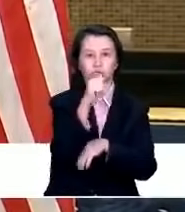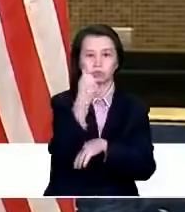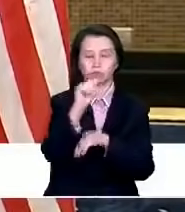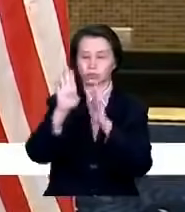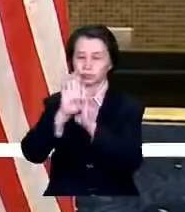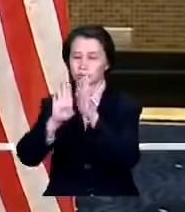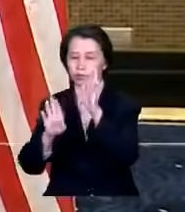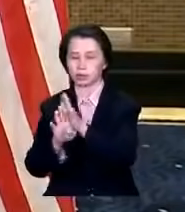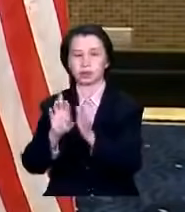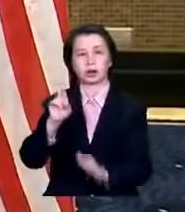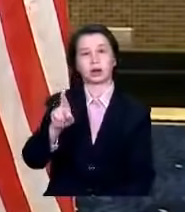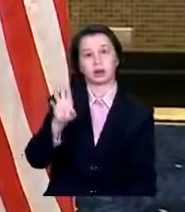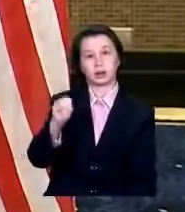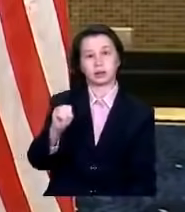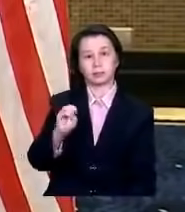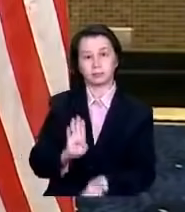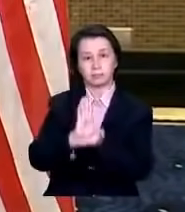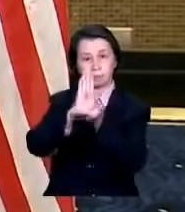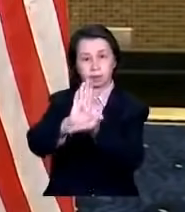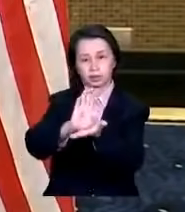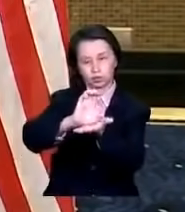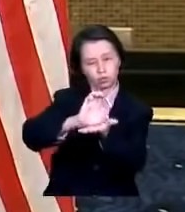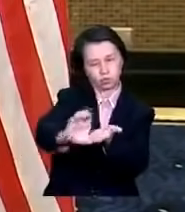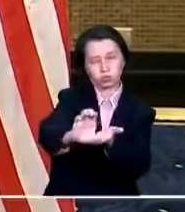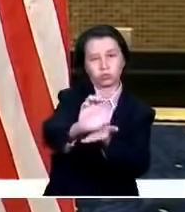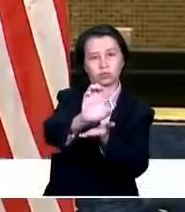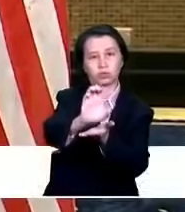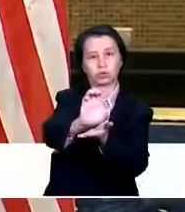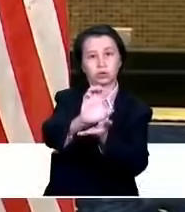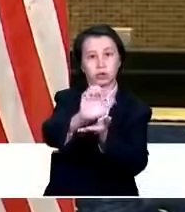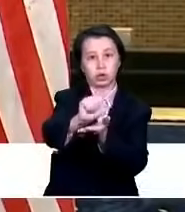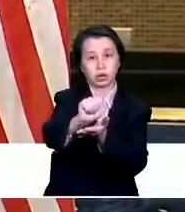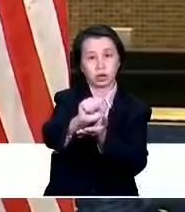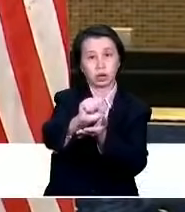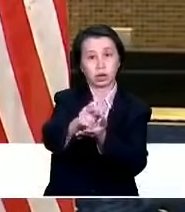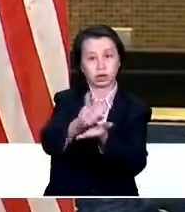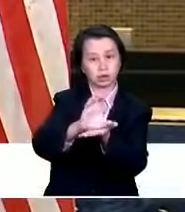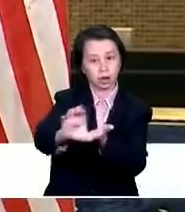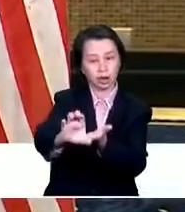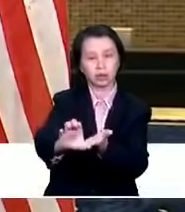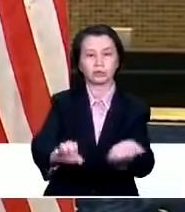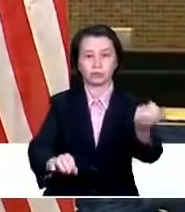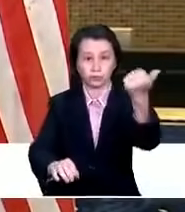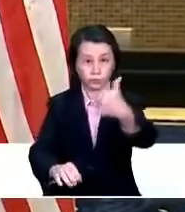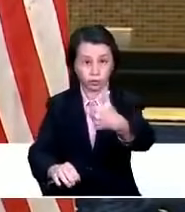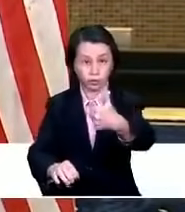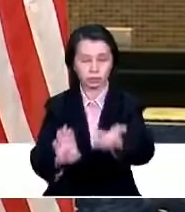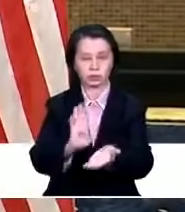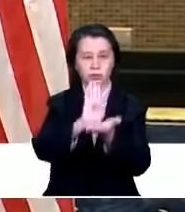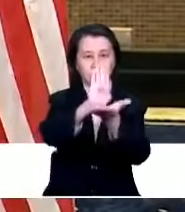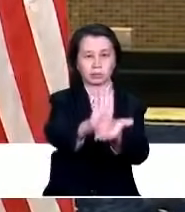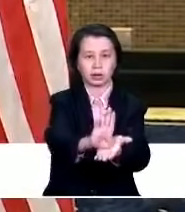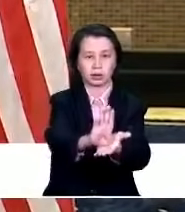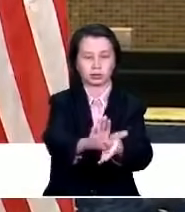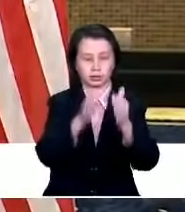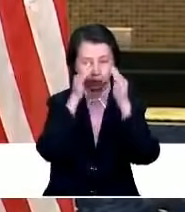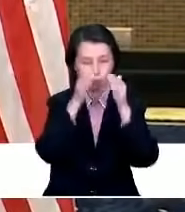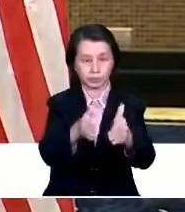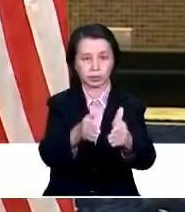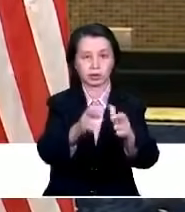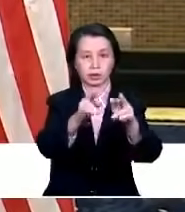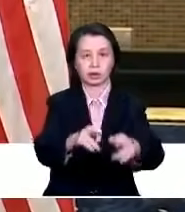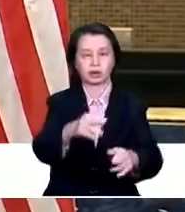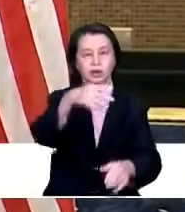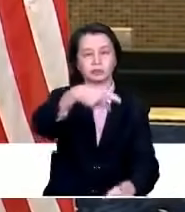bilion. Bantuan tunai langsung ini merangkumi pertamanya bantuan prihatin rakyat